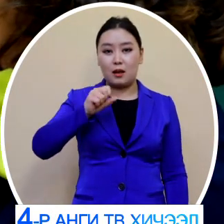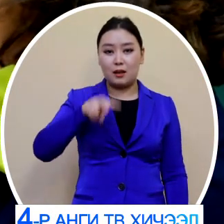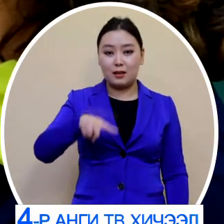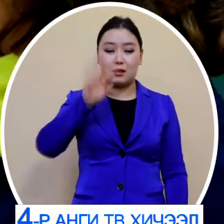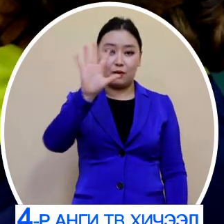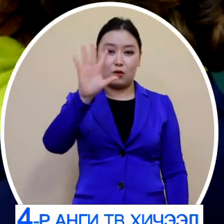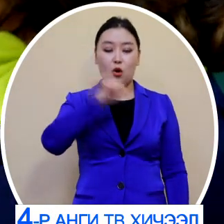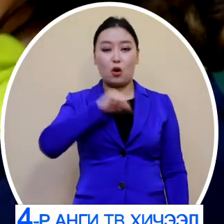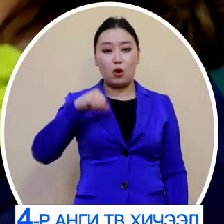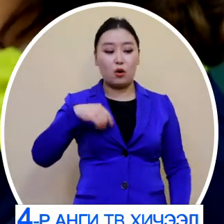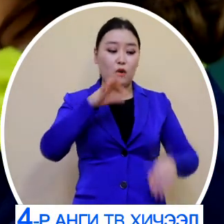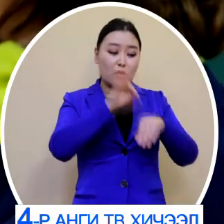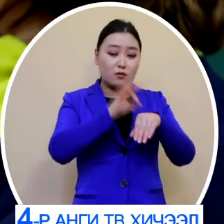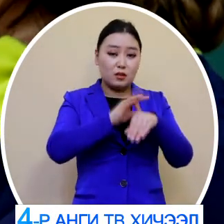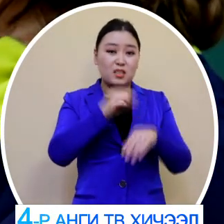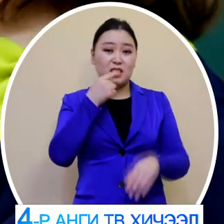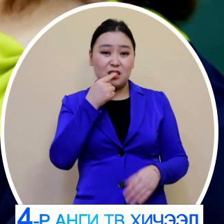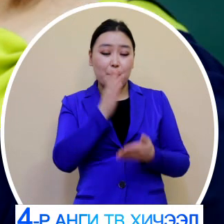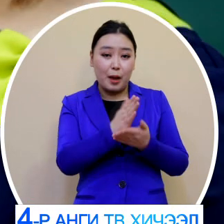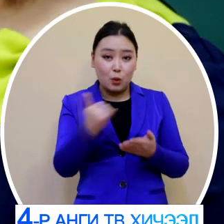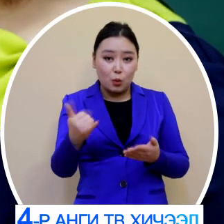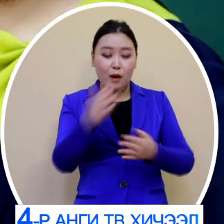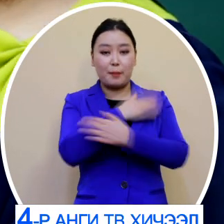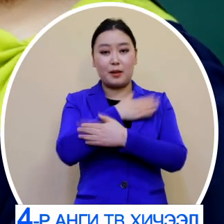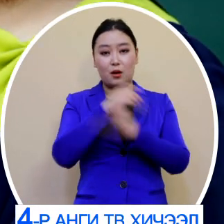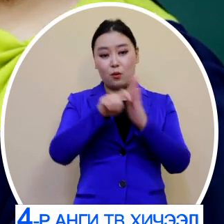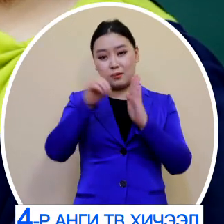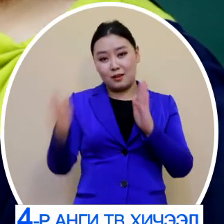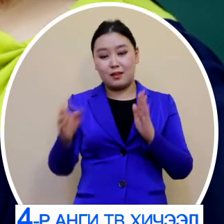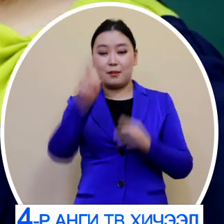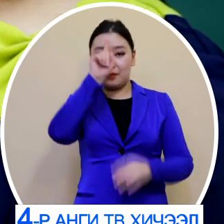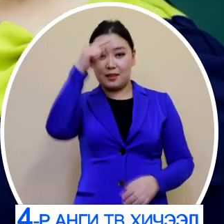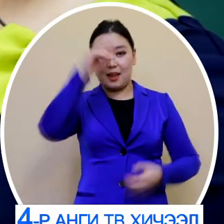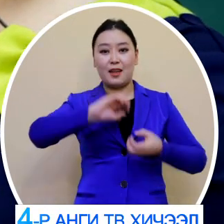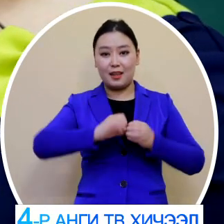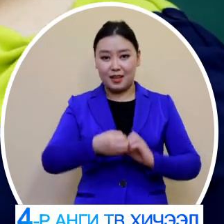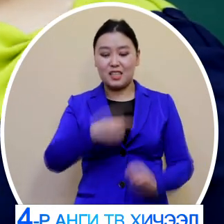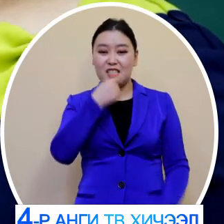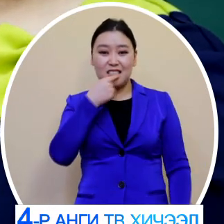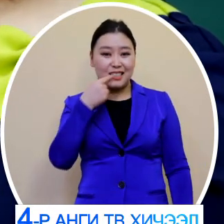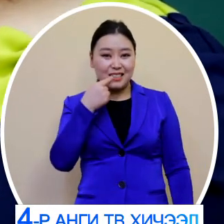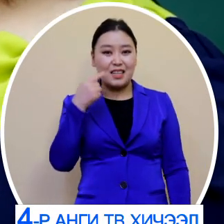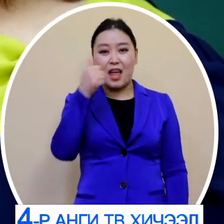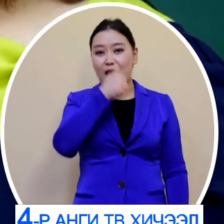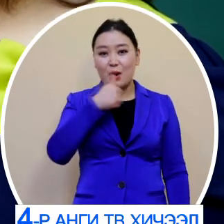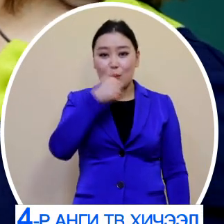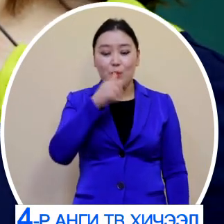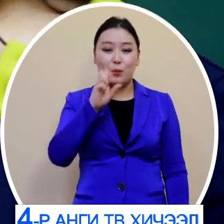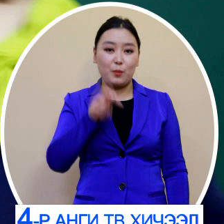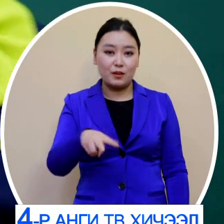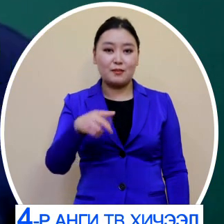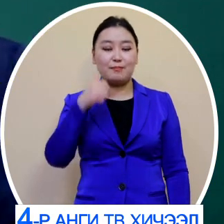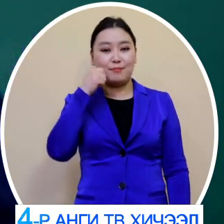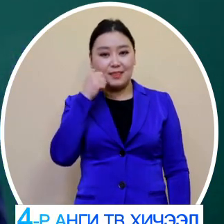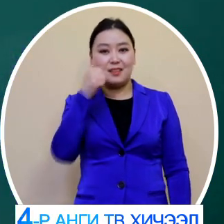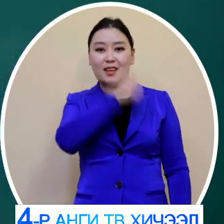тавийг энэ зургийн дээр өөрийнхөө шүдийг өвчилсэн хэсгийг шалгаж тэмдэглээд өөрийнхөө шүдийг амралтын хугацаанда эмчилүүлээрэй. Шүд